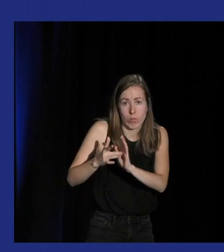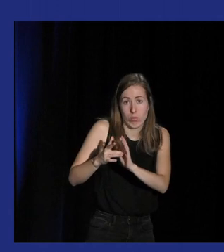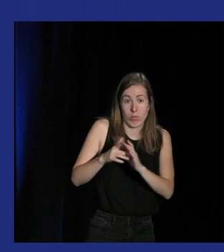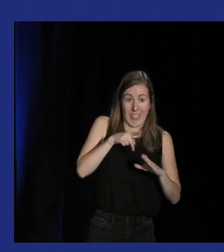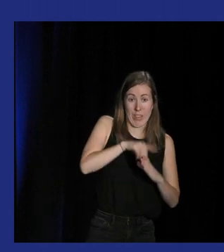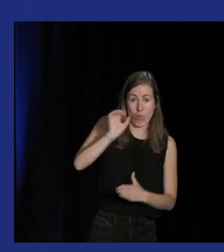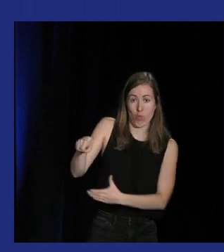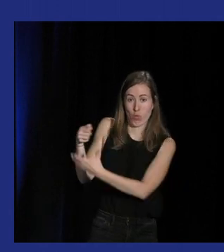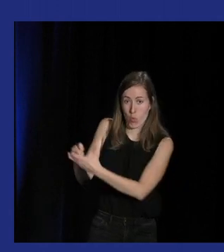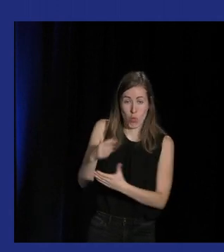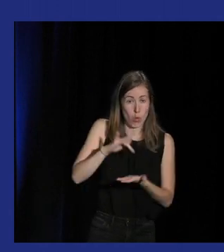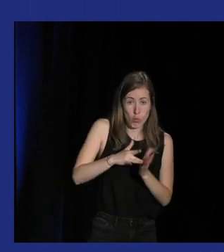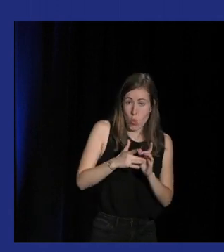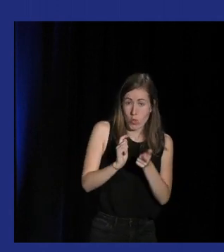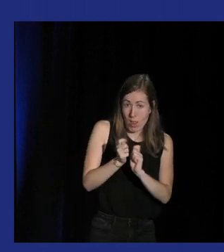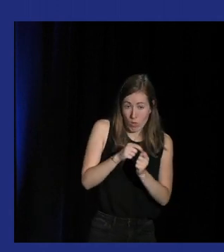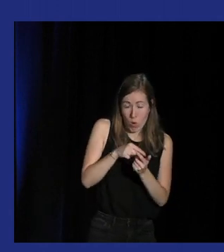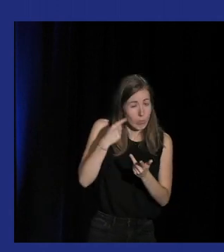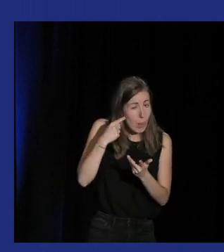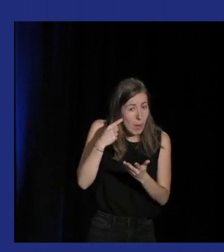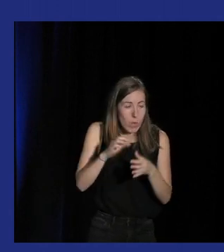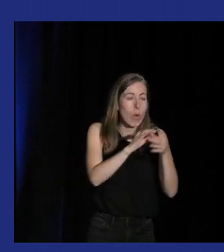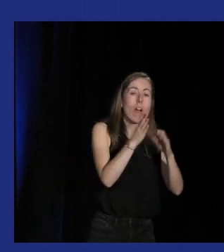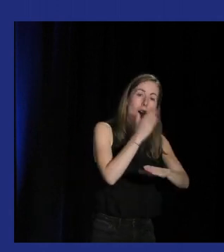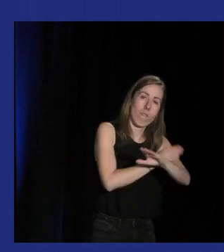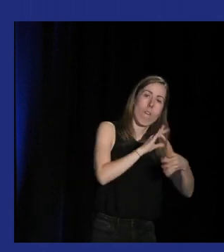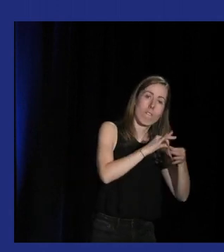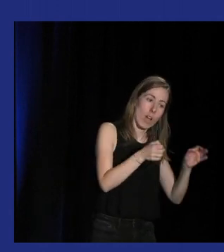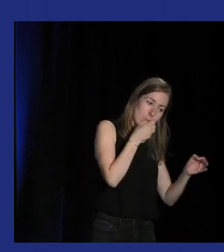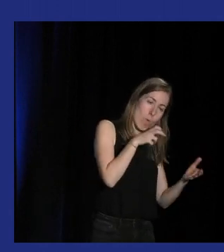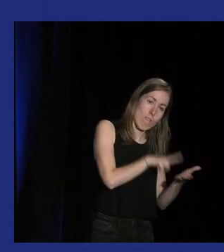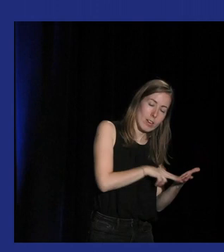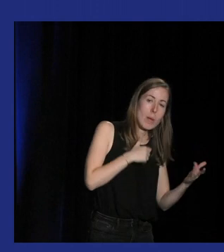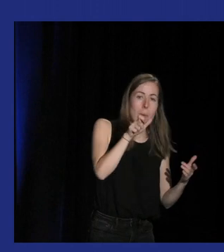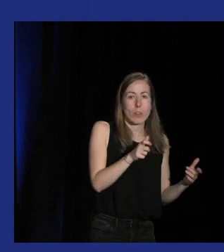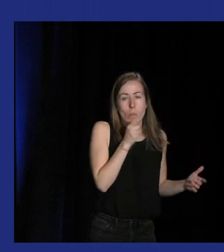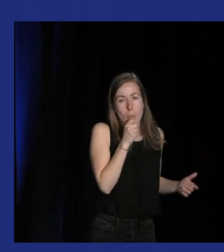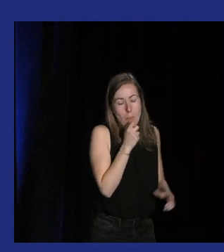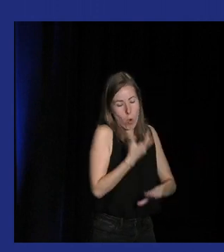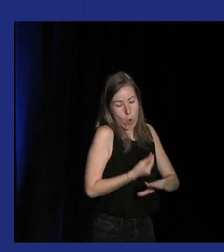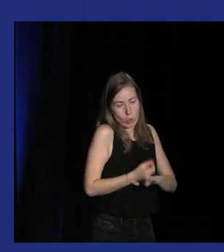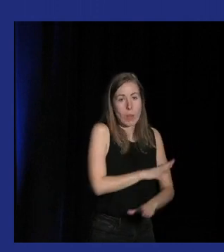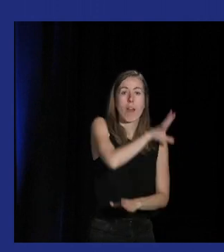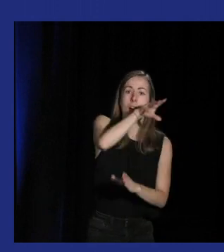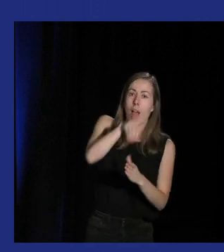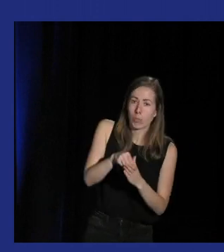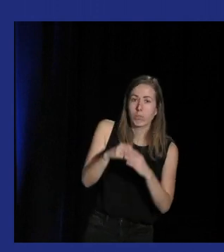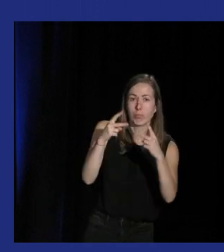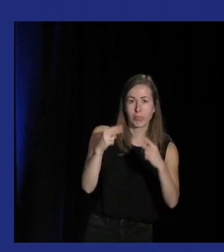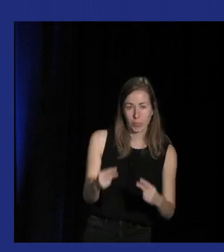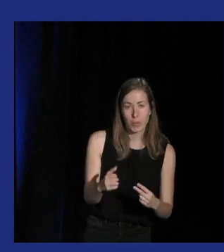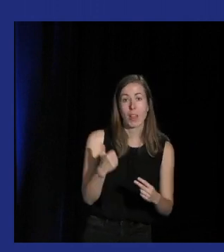dialogue lui-même est la ligne la phrase a été validée faut que ce soit en enregistré faut que ça ait été intégré dans le jeu et il faut